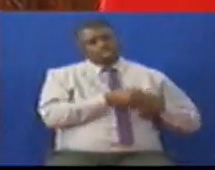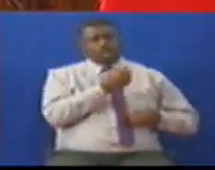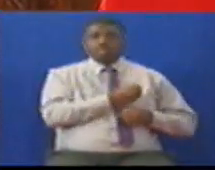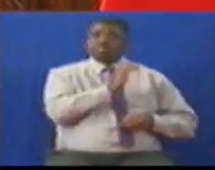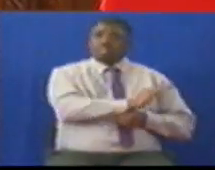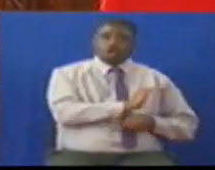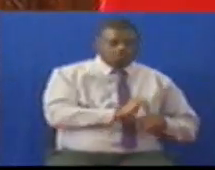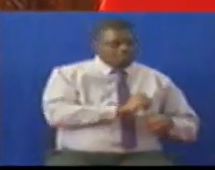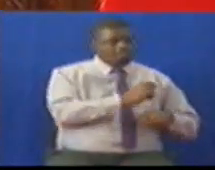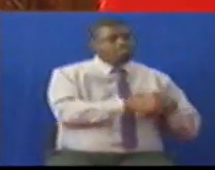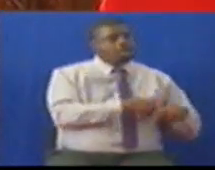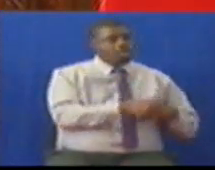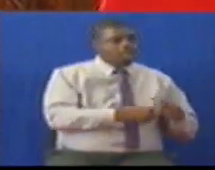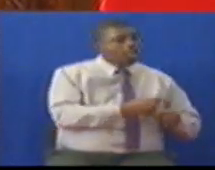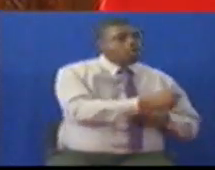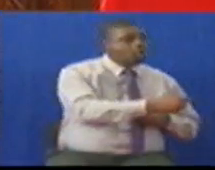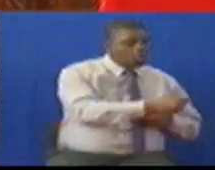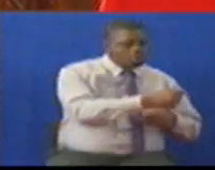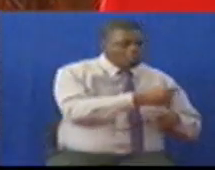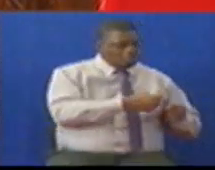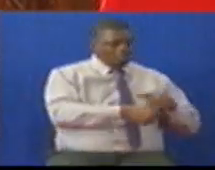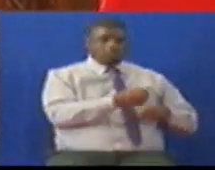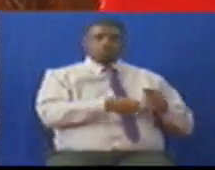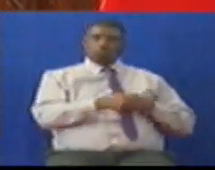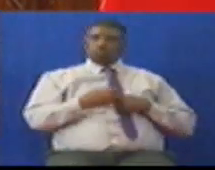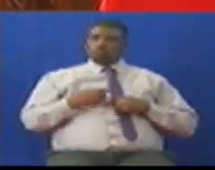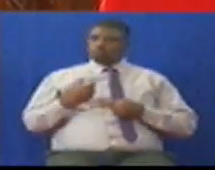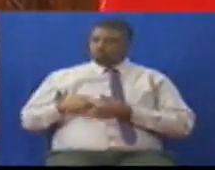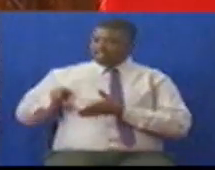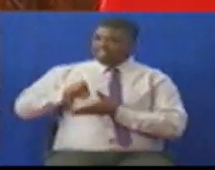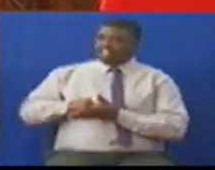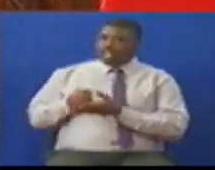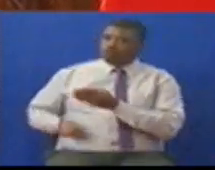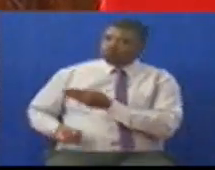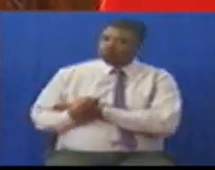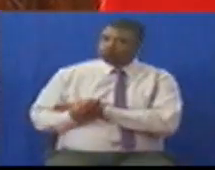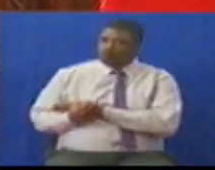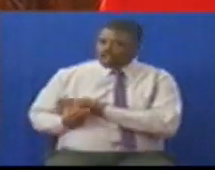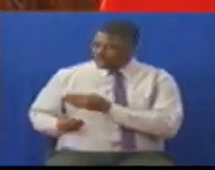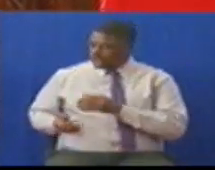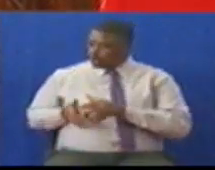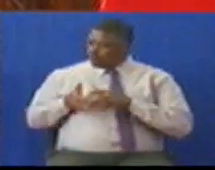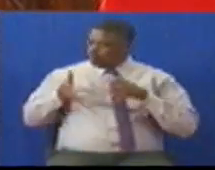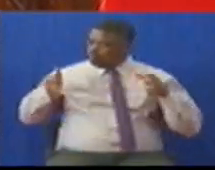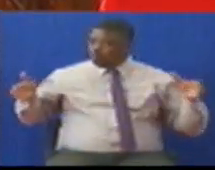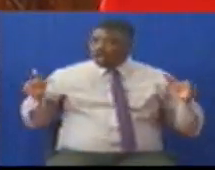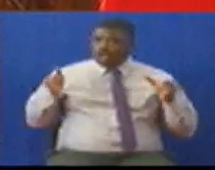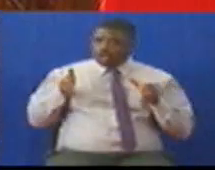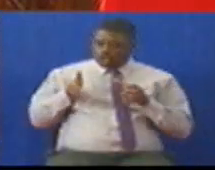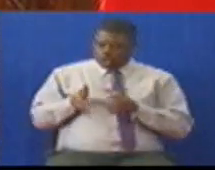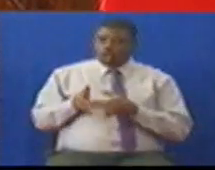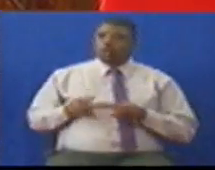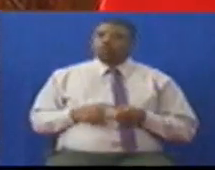nyuma maendeleo na kuongezeka kwa vitendo vya rushwa ndogo na kubwa. Mheshimiwa Spika, licha ya